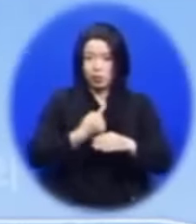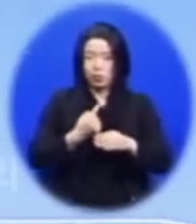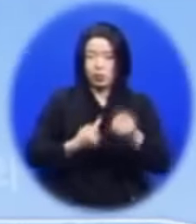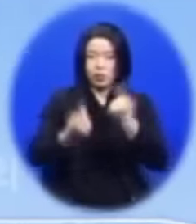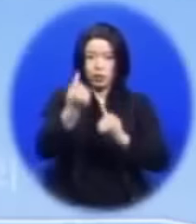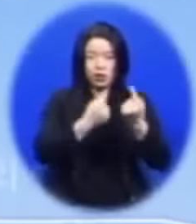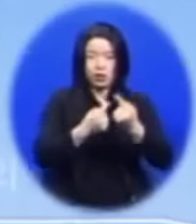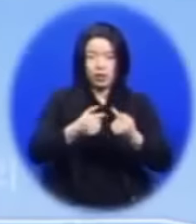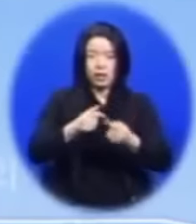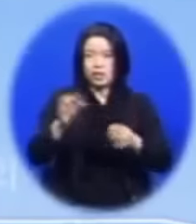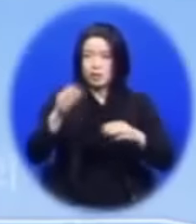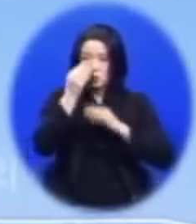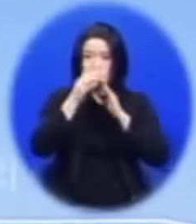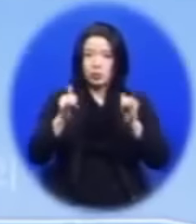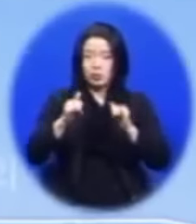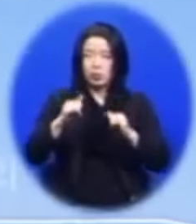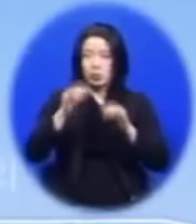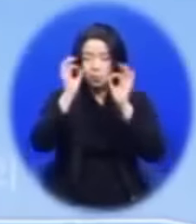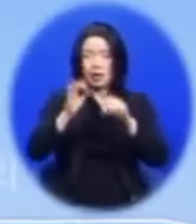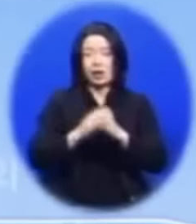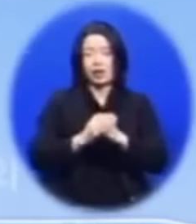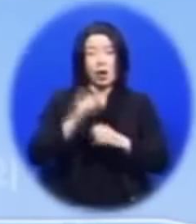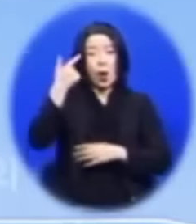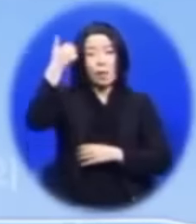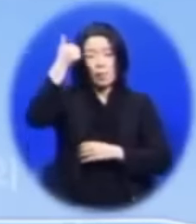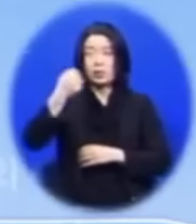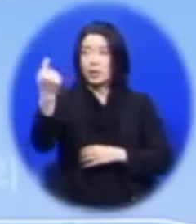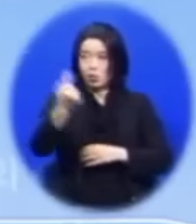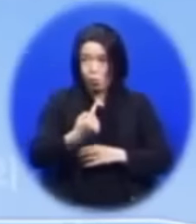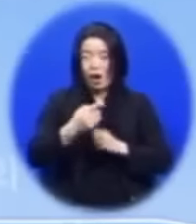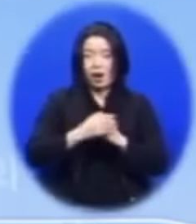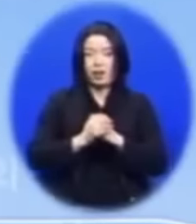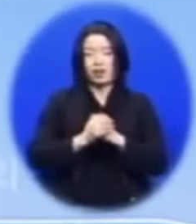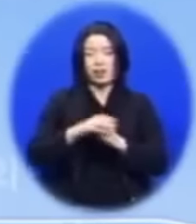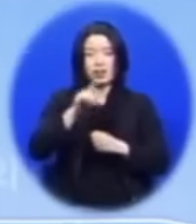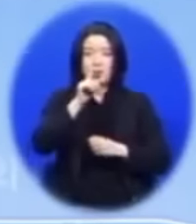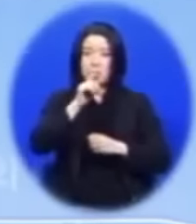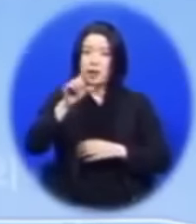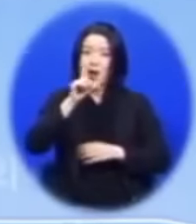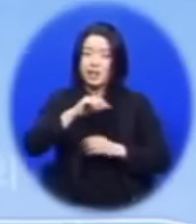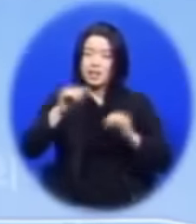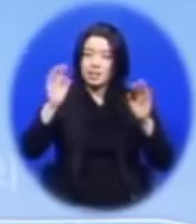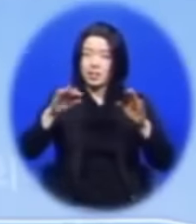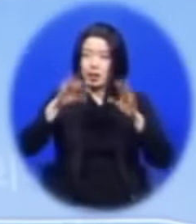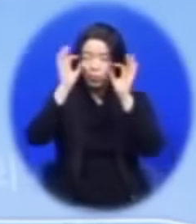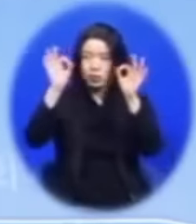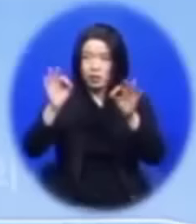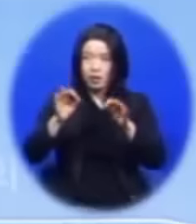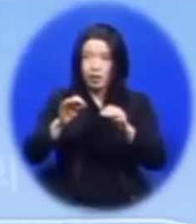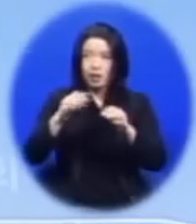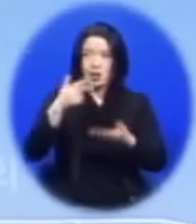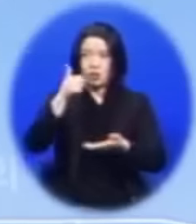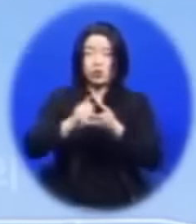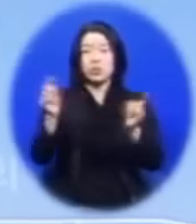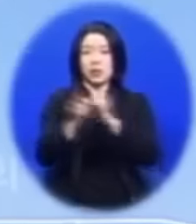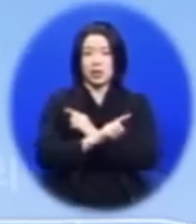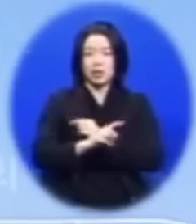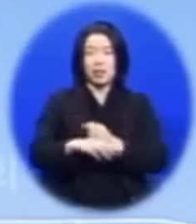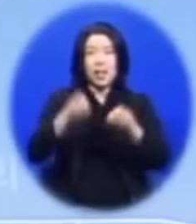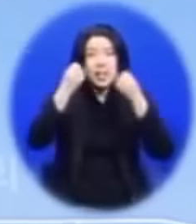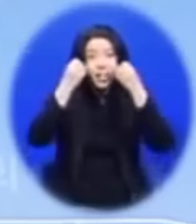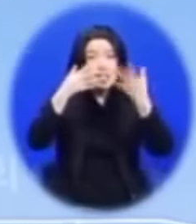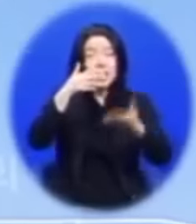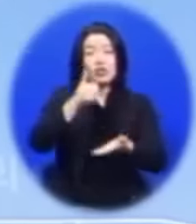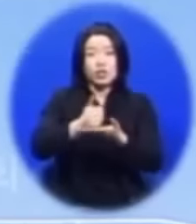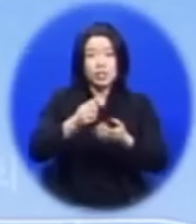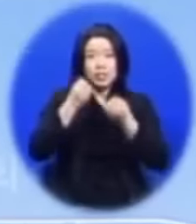봅니다 목사님이 들어오세요 앵무새가 보니까 주인이 바뀌었네 예 그래서 새 주인이네